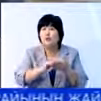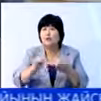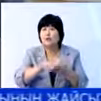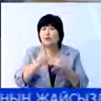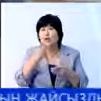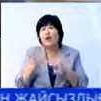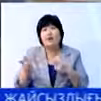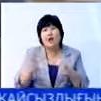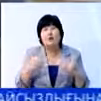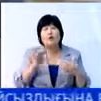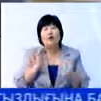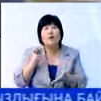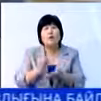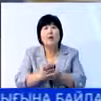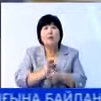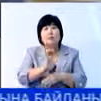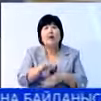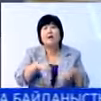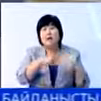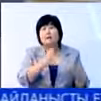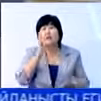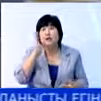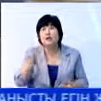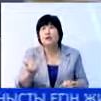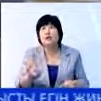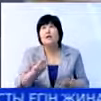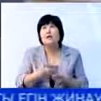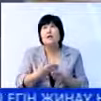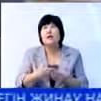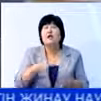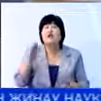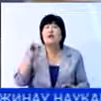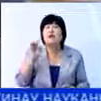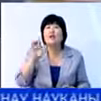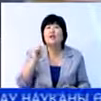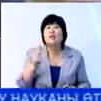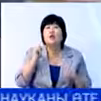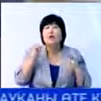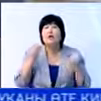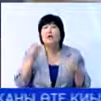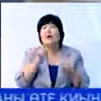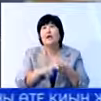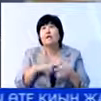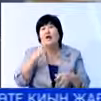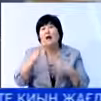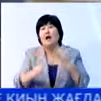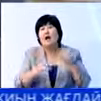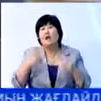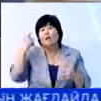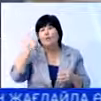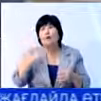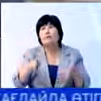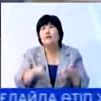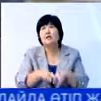оны дайындап қойып, баспаға дайындап келіп отырмын. Ана жаңағы Фарабидің юбилейінің қарсағында мынау әлем ғалымдарын дұрыс